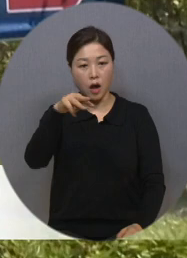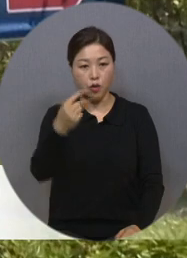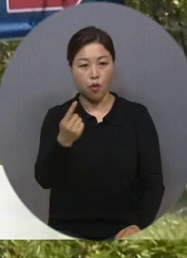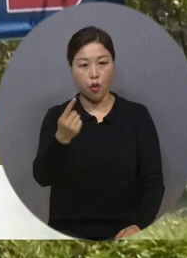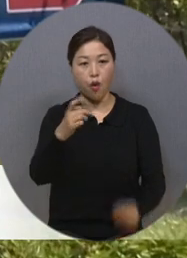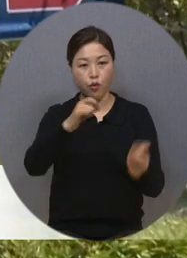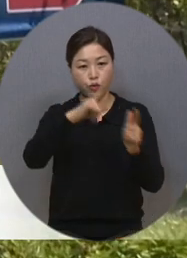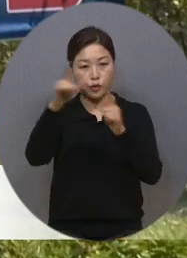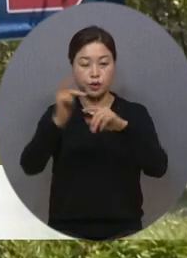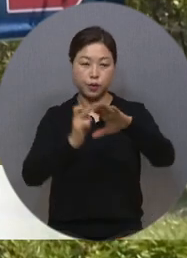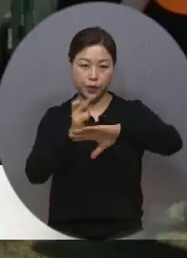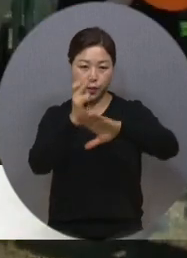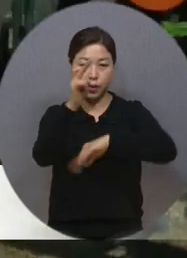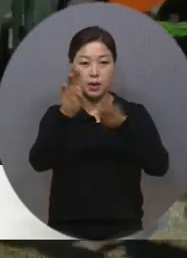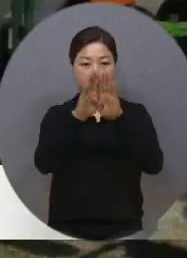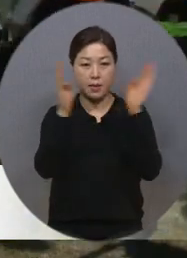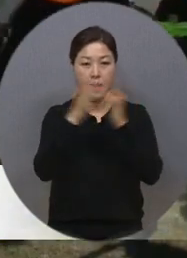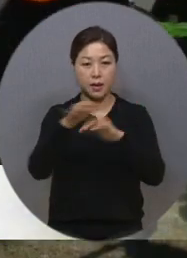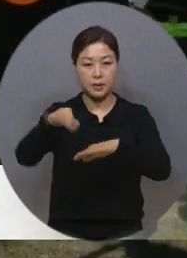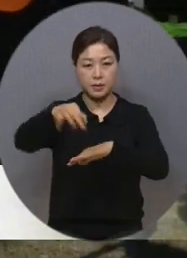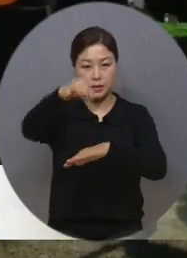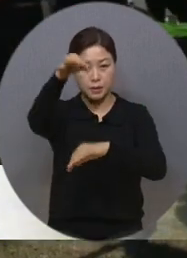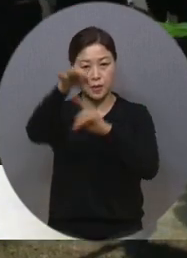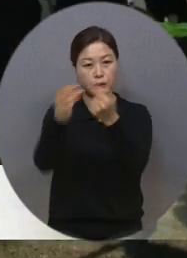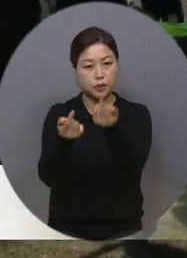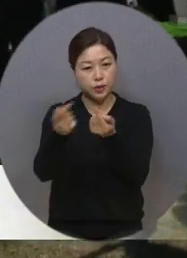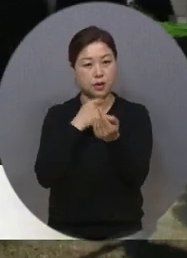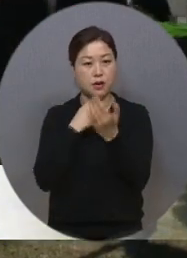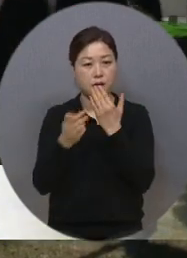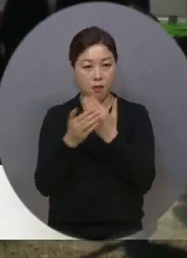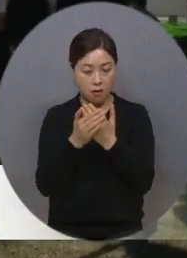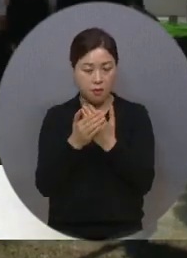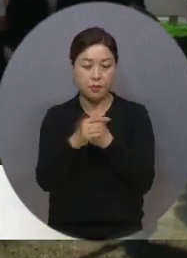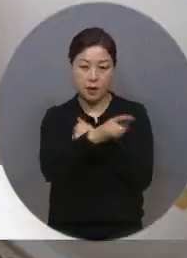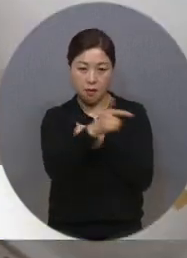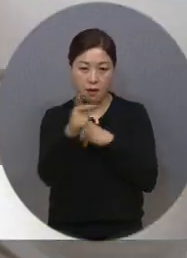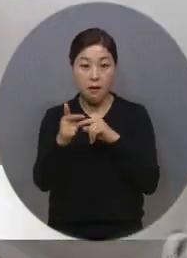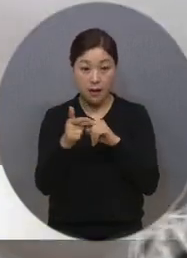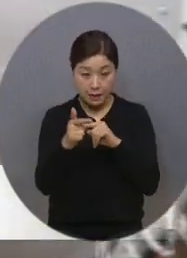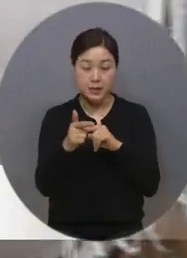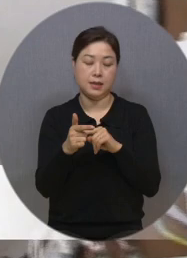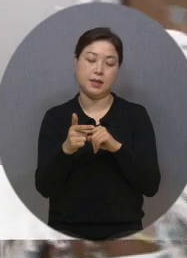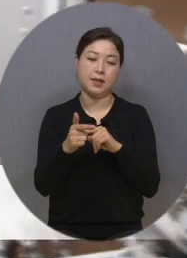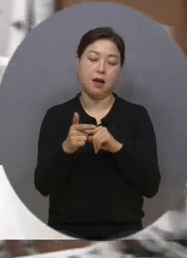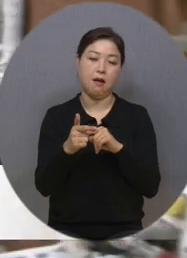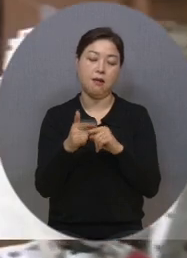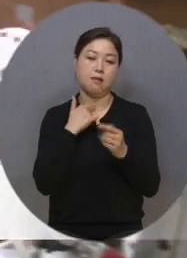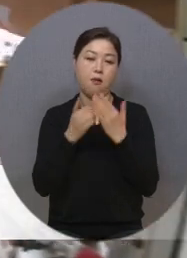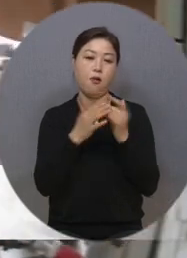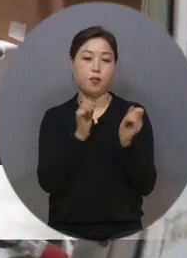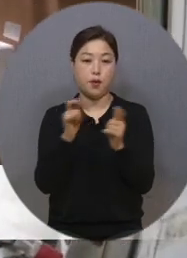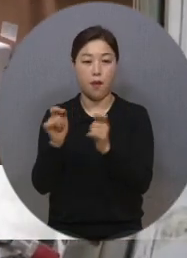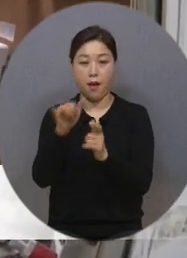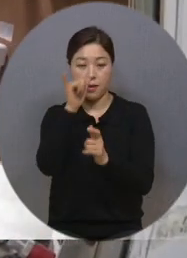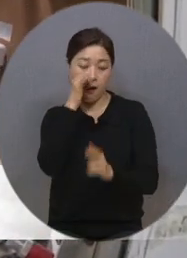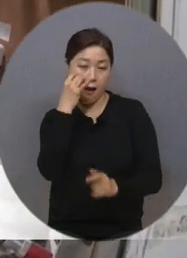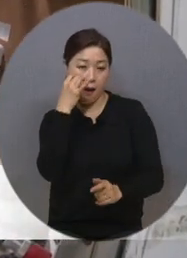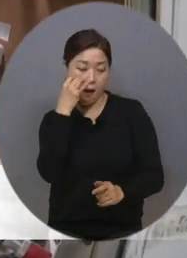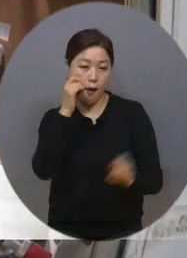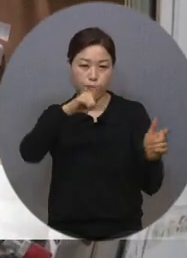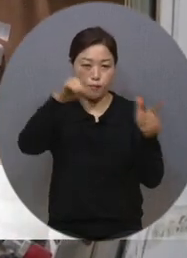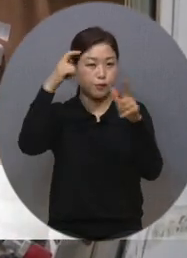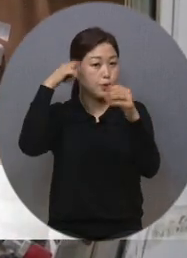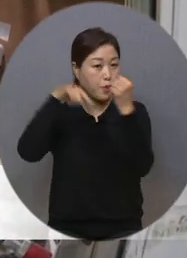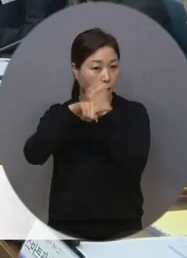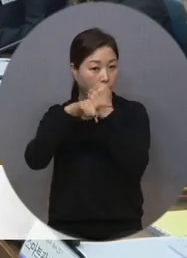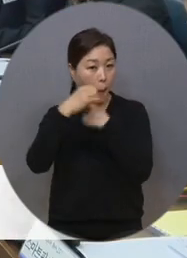견학, 드론 조종체험 등 우주항공과학 관련 차별화된 콘텐츠를 제공해 신비로운 우주과학에 대한 호기심을 풀어줄